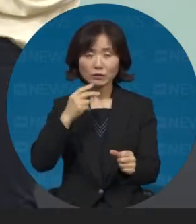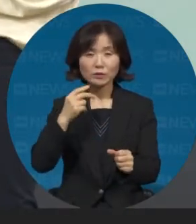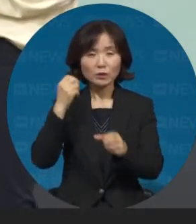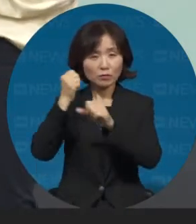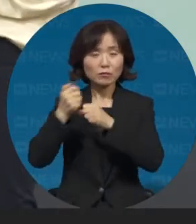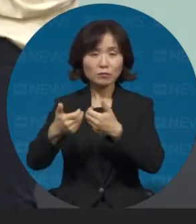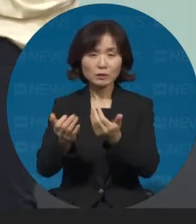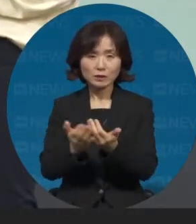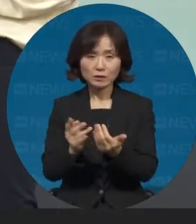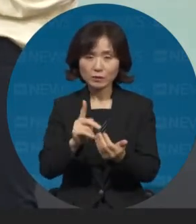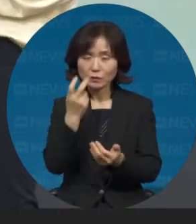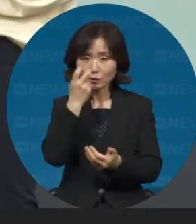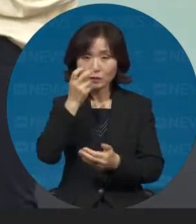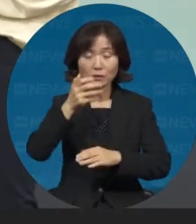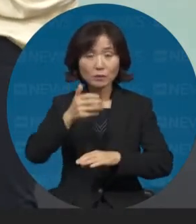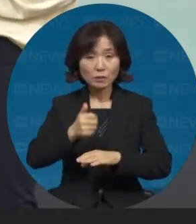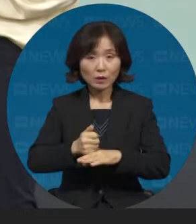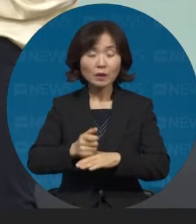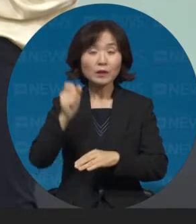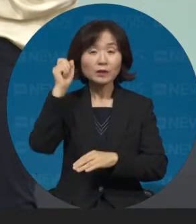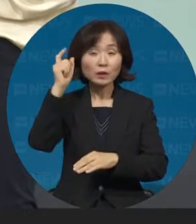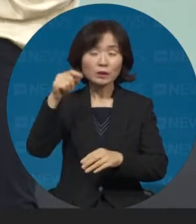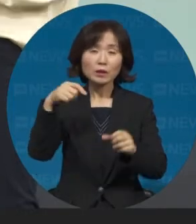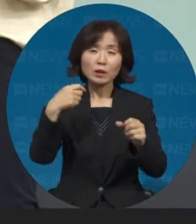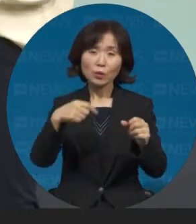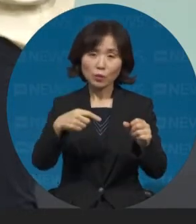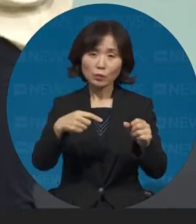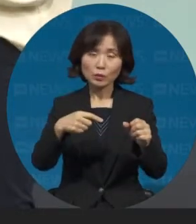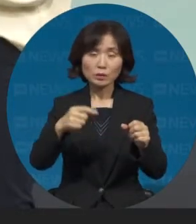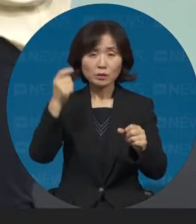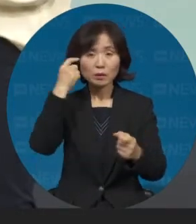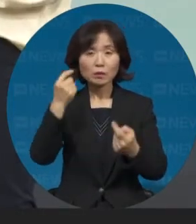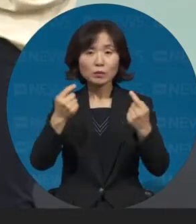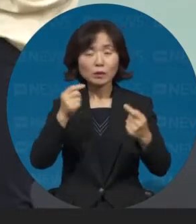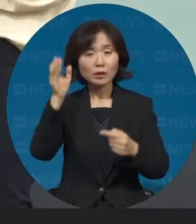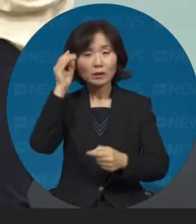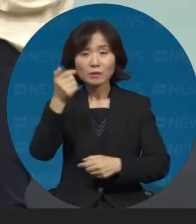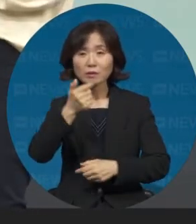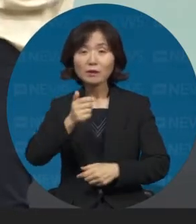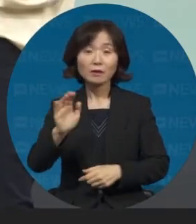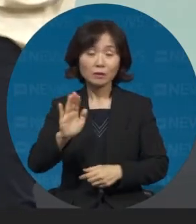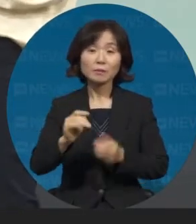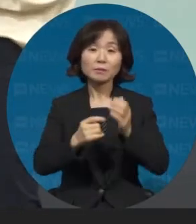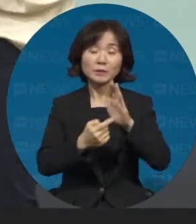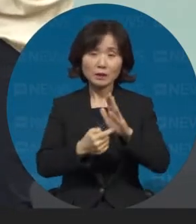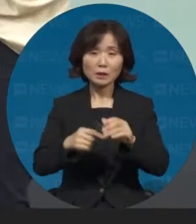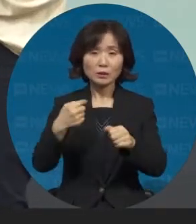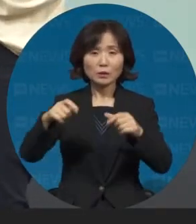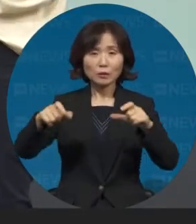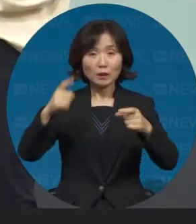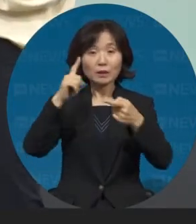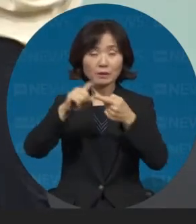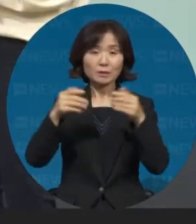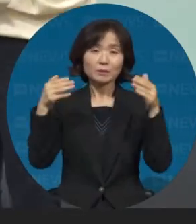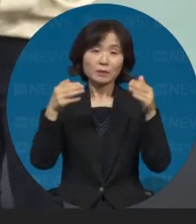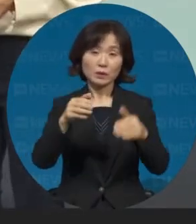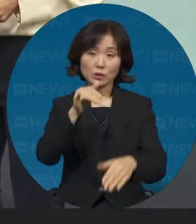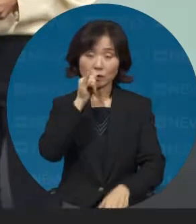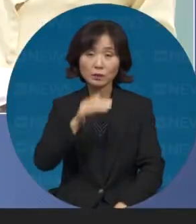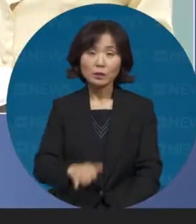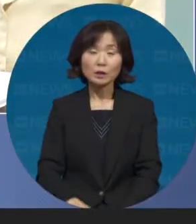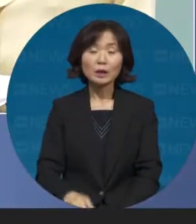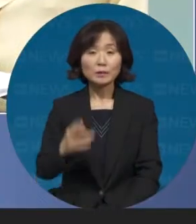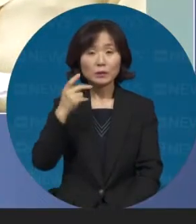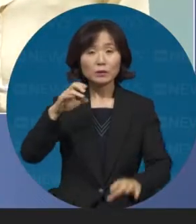연구진이 벌인 한 조사에서 이 영재 교육의 생각만큼 기대 효과가 크지 않은 것으로 나타나 이 교육계 관심을 모으고 있습니다.